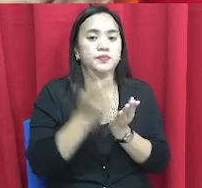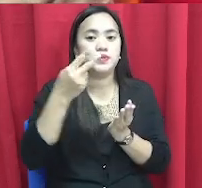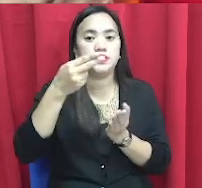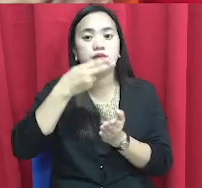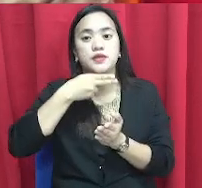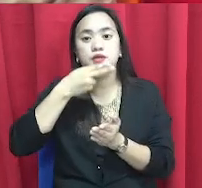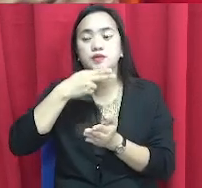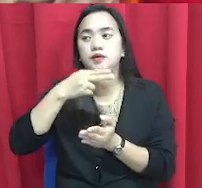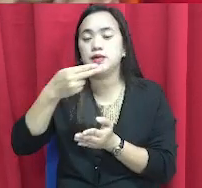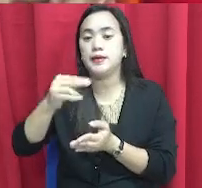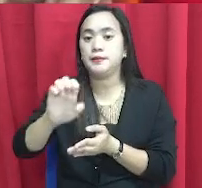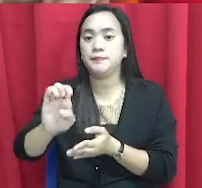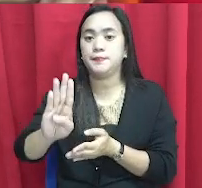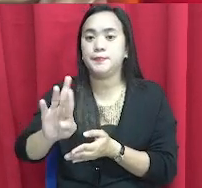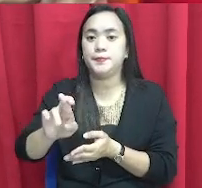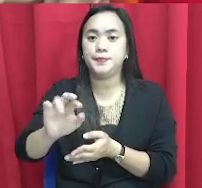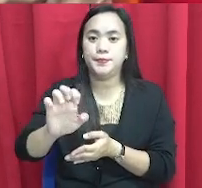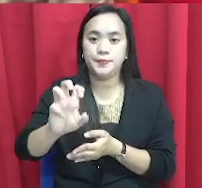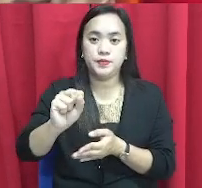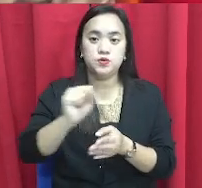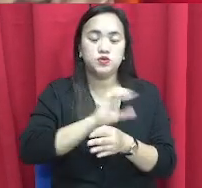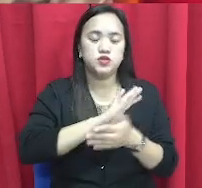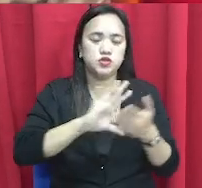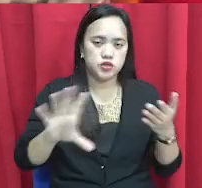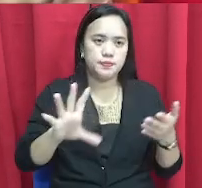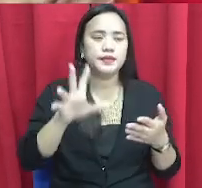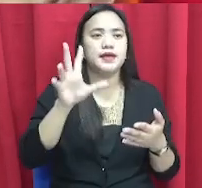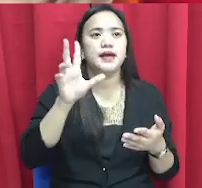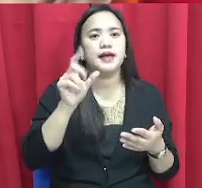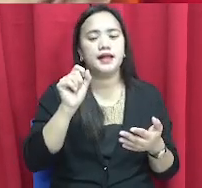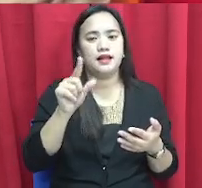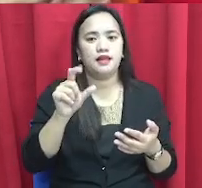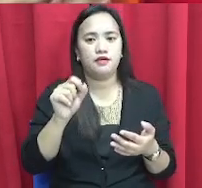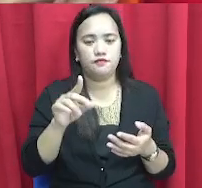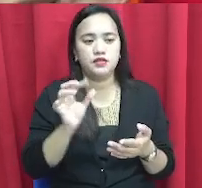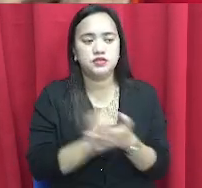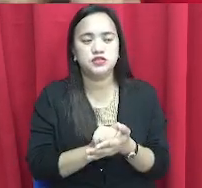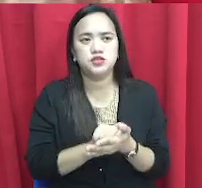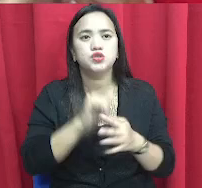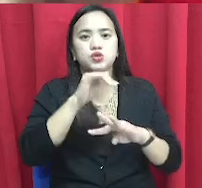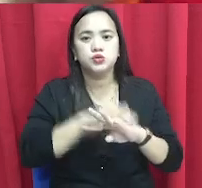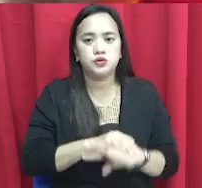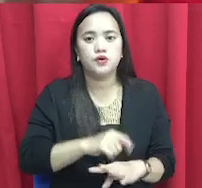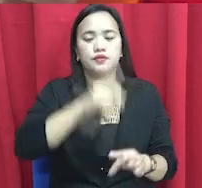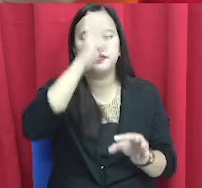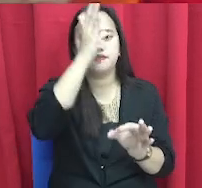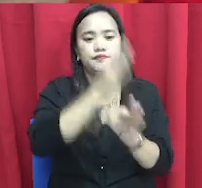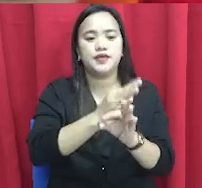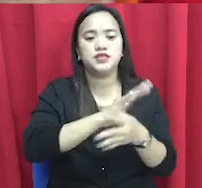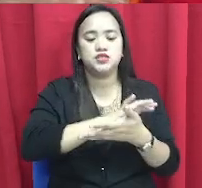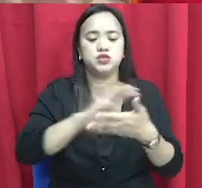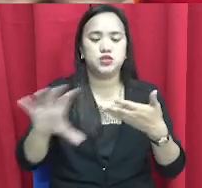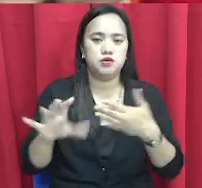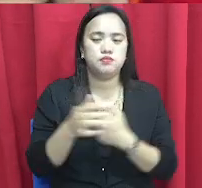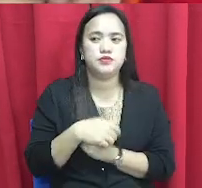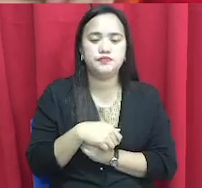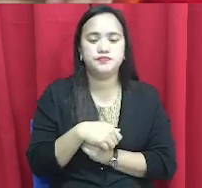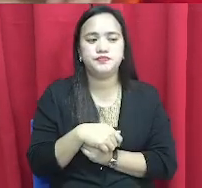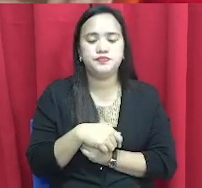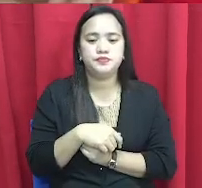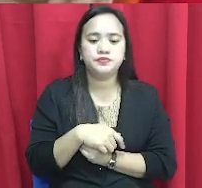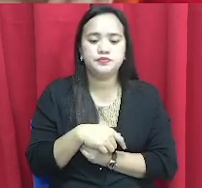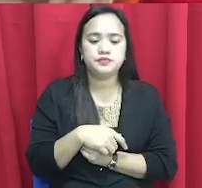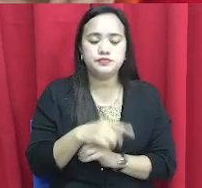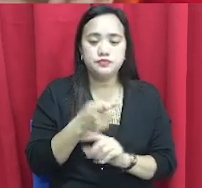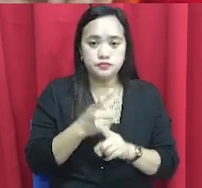11 na tinatawag na po natin na Faith chapter na kung saan ah mula doon sa sa